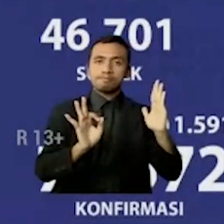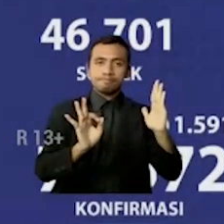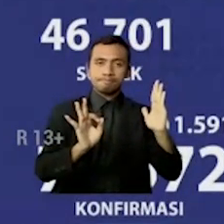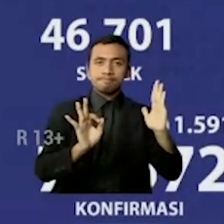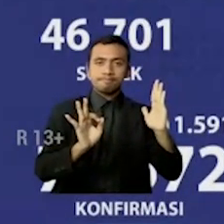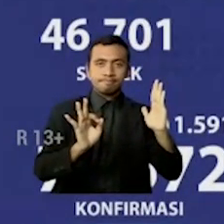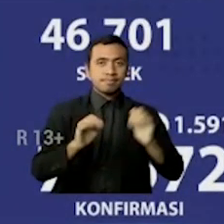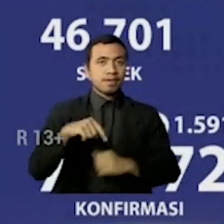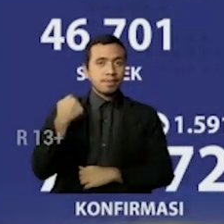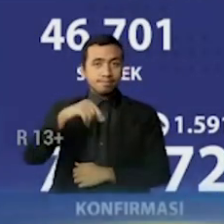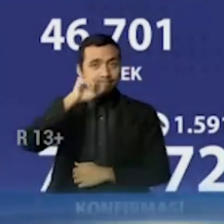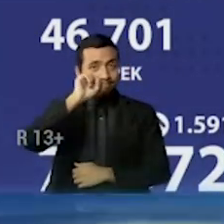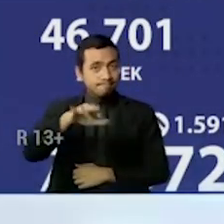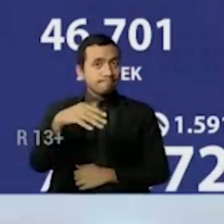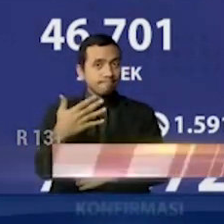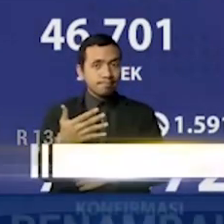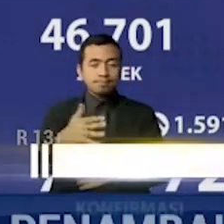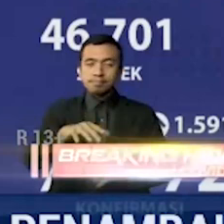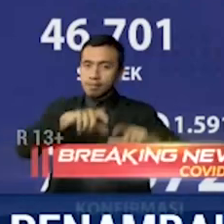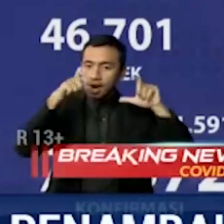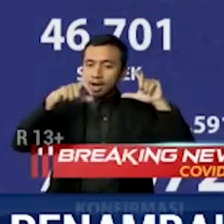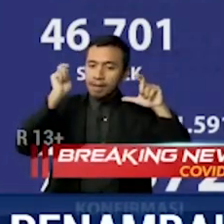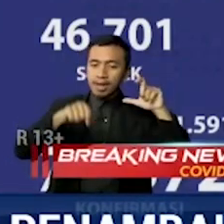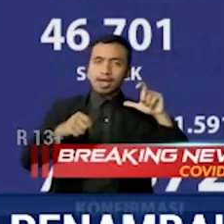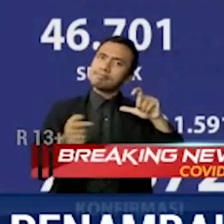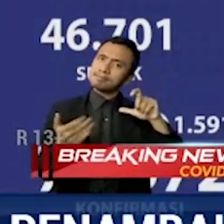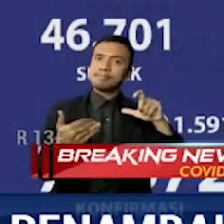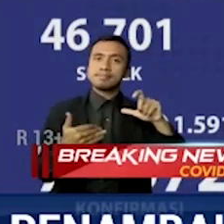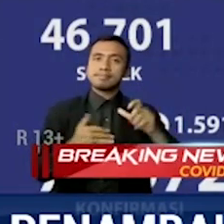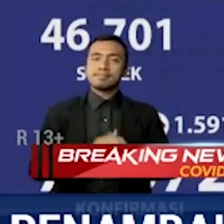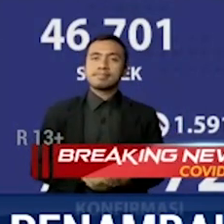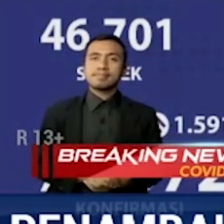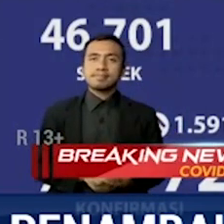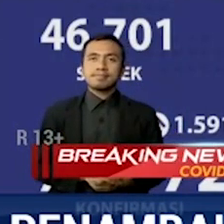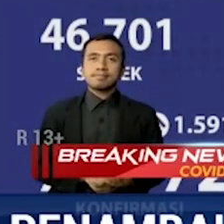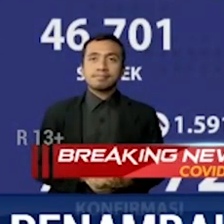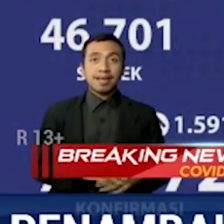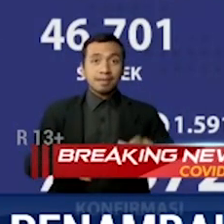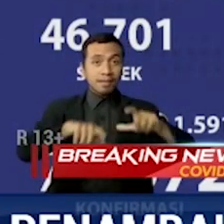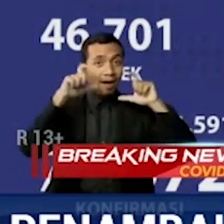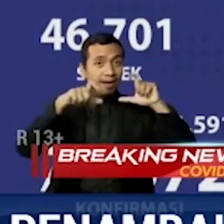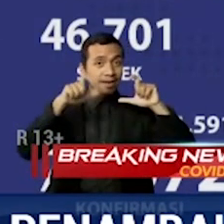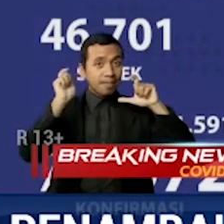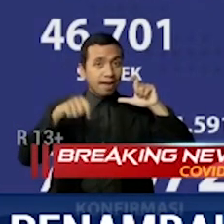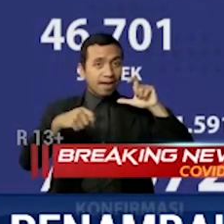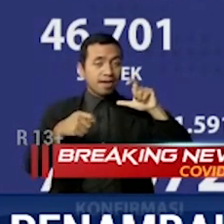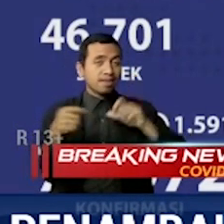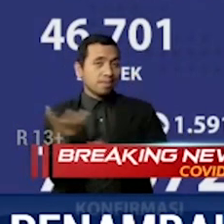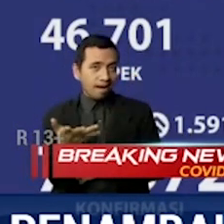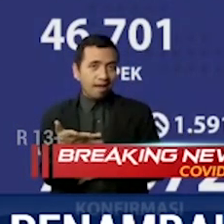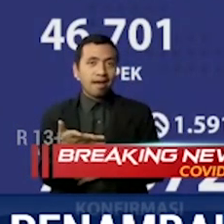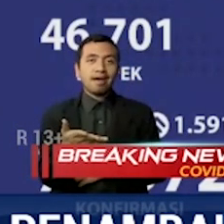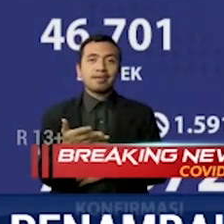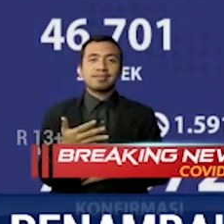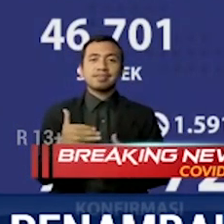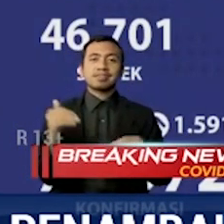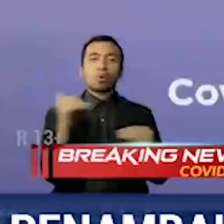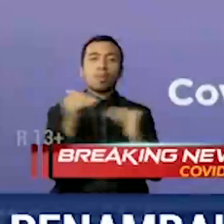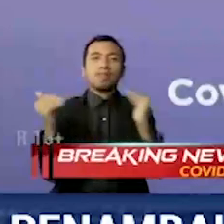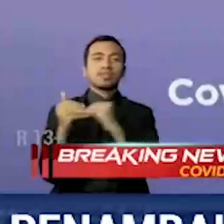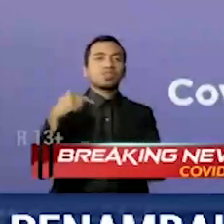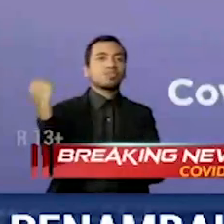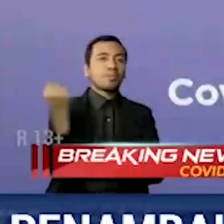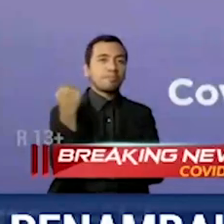mengingatkan kembali gunakan masker pada saat berada di alat transportasi massal